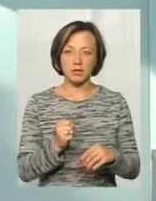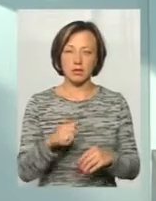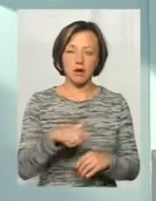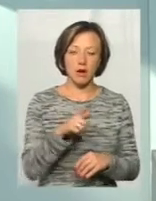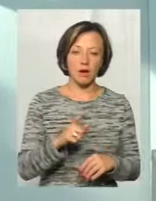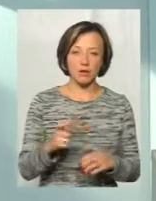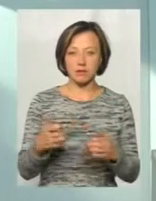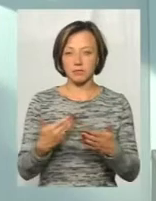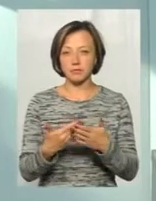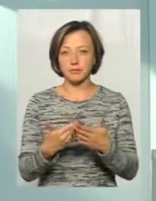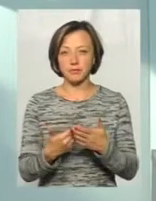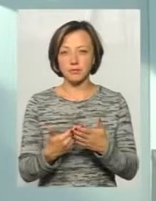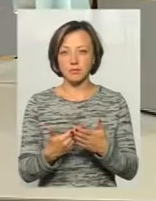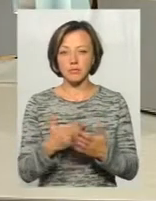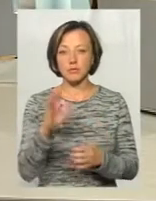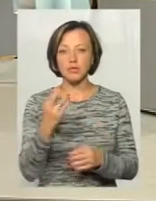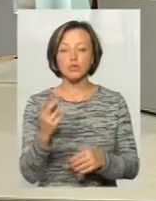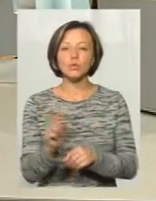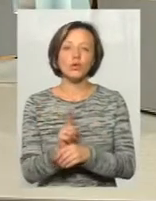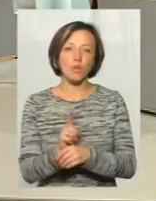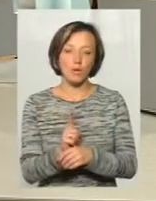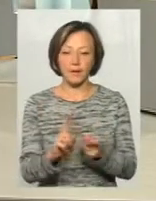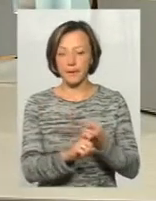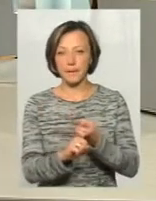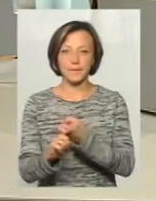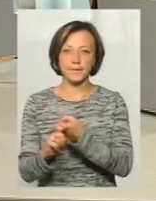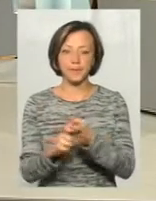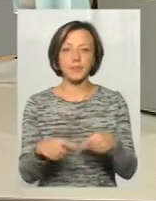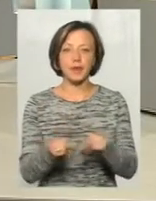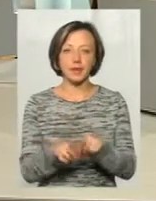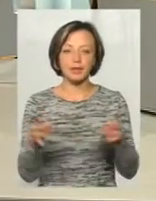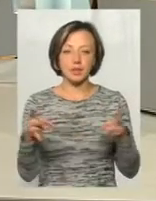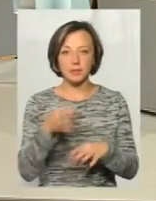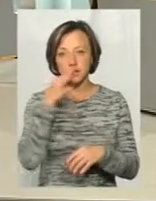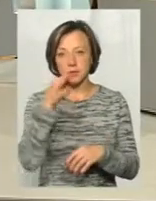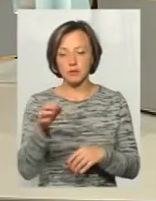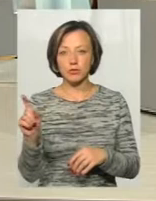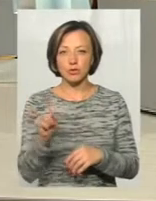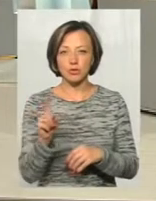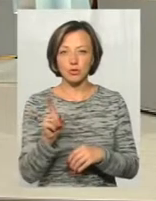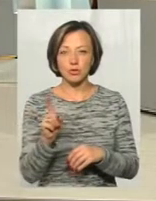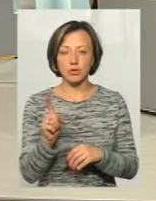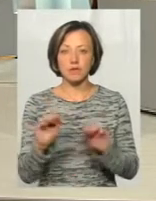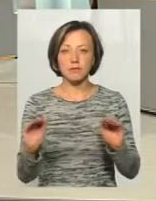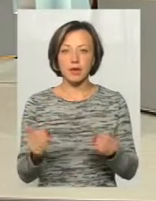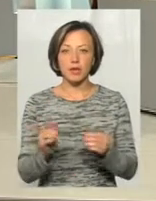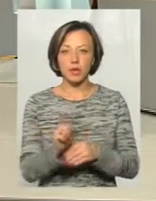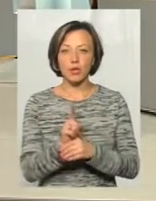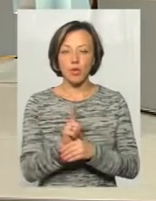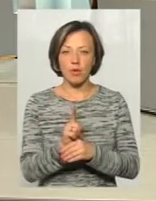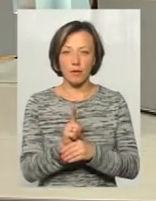газ в межах, знову ж таки, соціального норматива. Тут також слід зазначити, що зменшилася